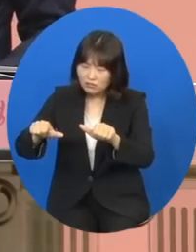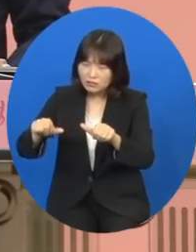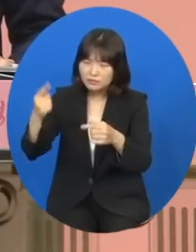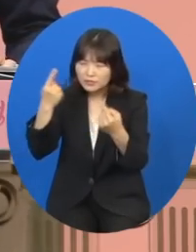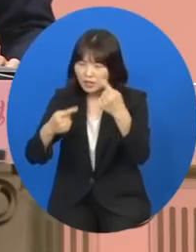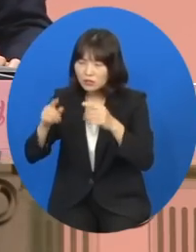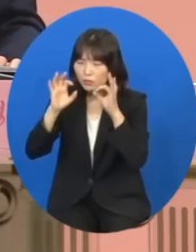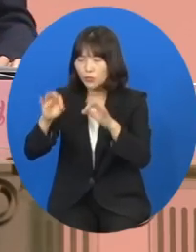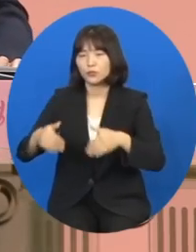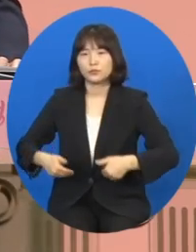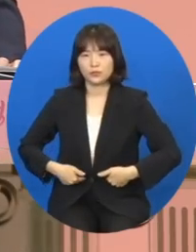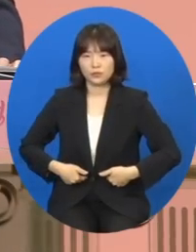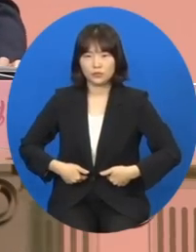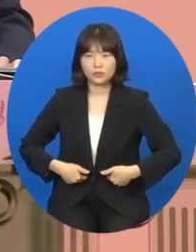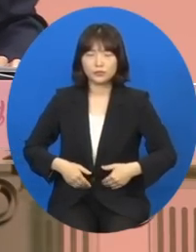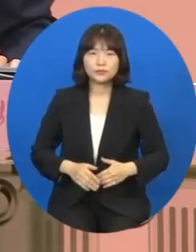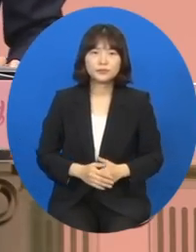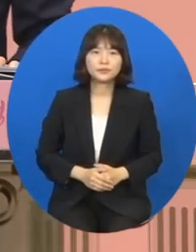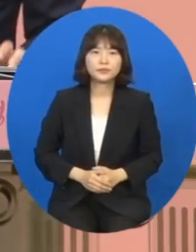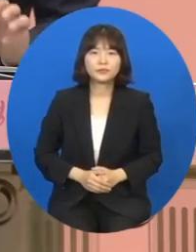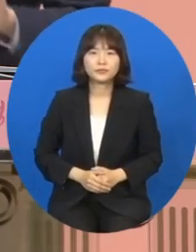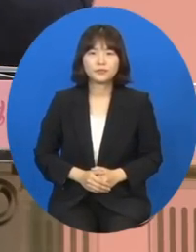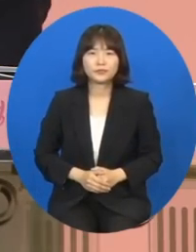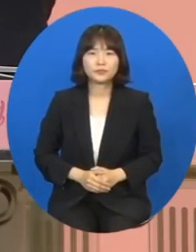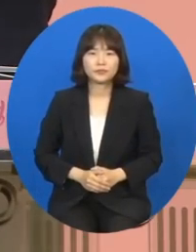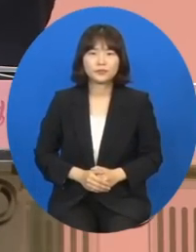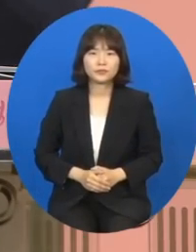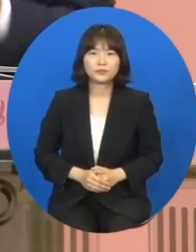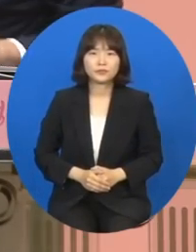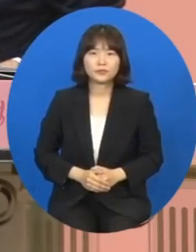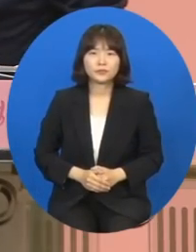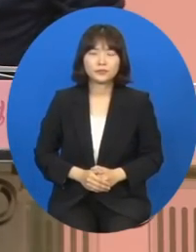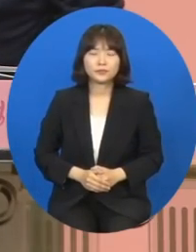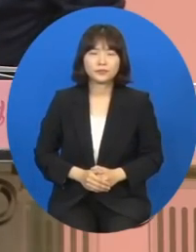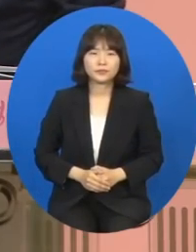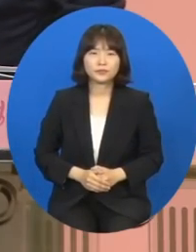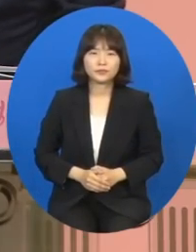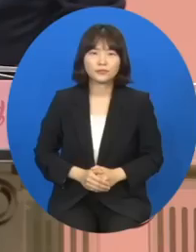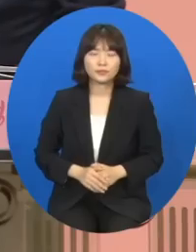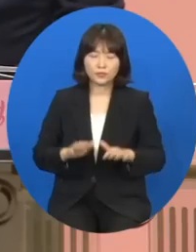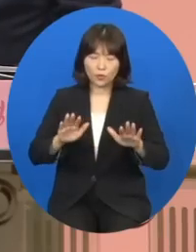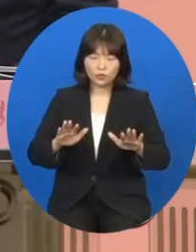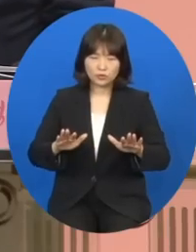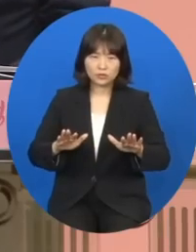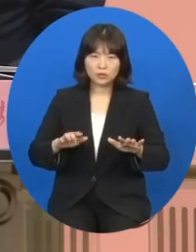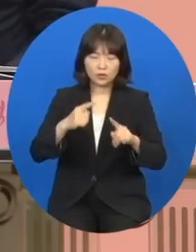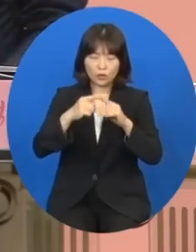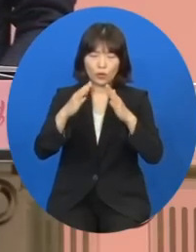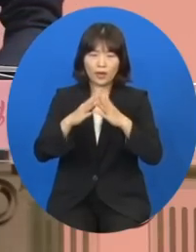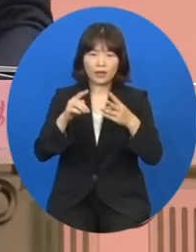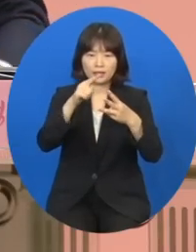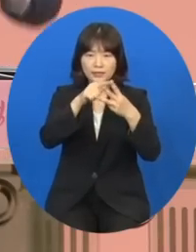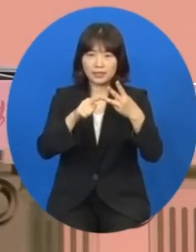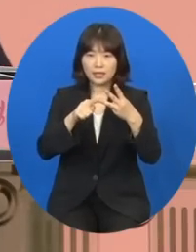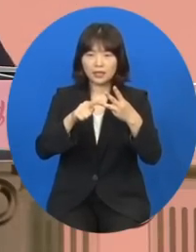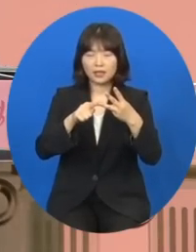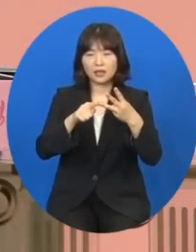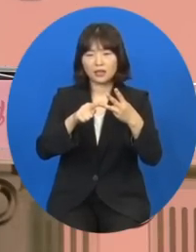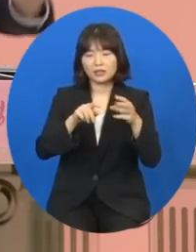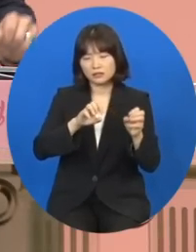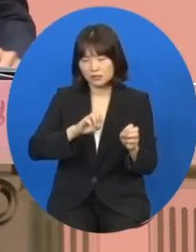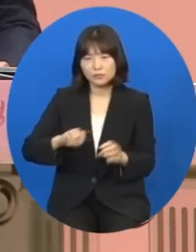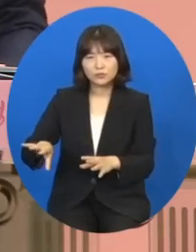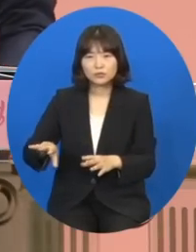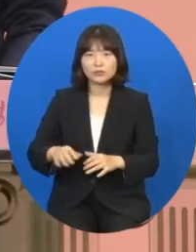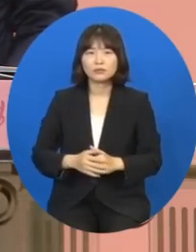합니다 heirs ost dream 쓰 오늘날 교회는 3가지를 잃어버렸습니다 칼을